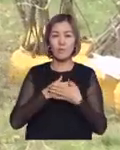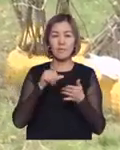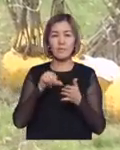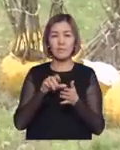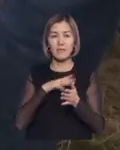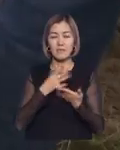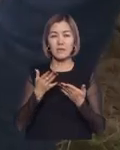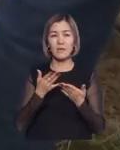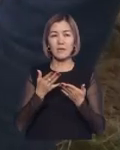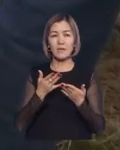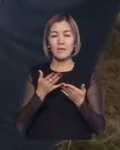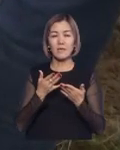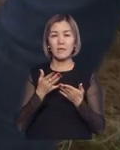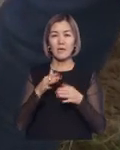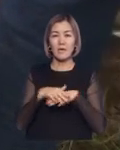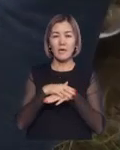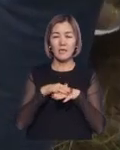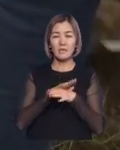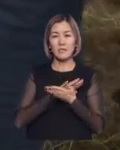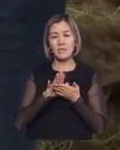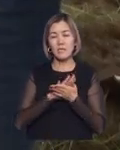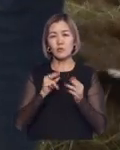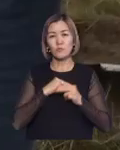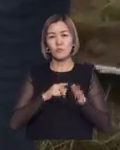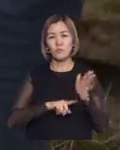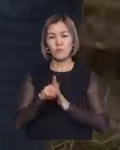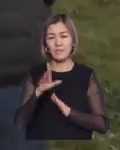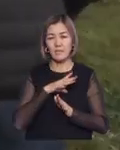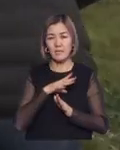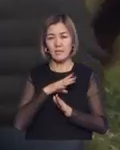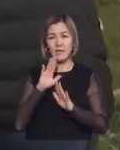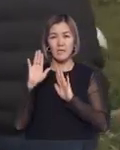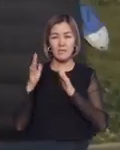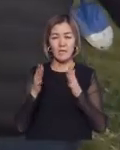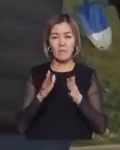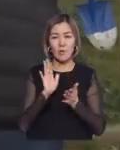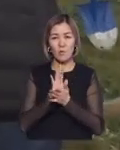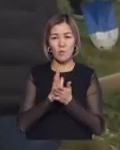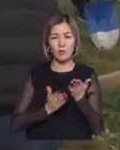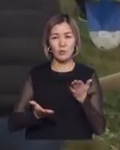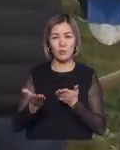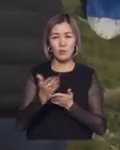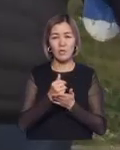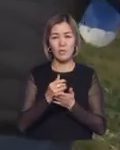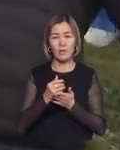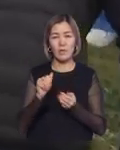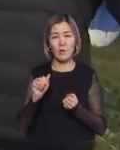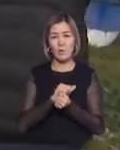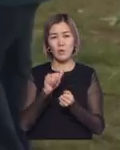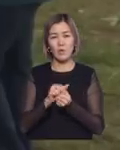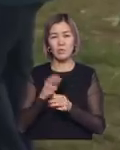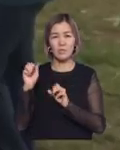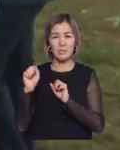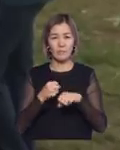танытты. Белгіленген аймаққа жиналып, тазалық жұмыстарына бірден кірісе кетті. Саябақ аумағында қоқыс шығарылып, қураған жапырақтарды сыпыру